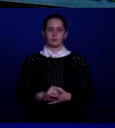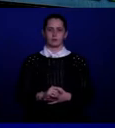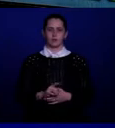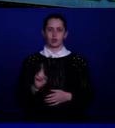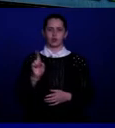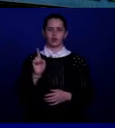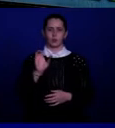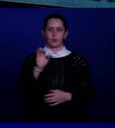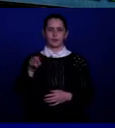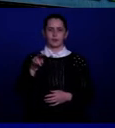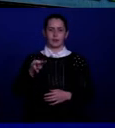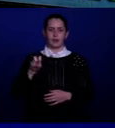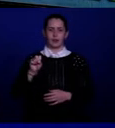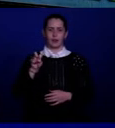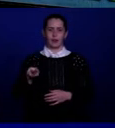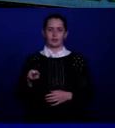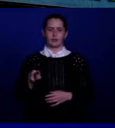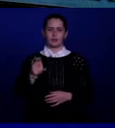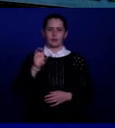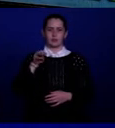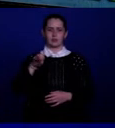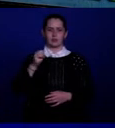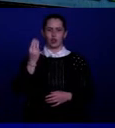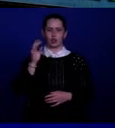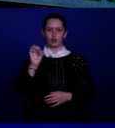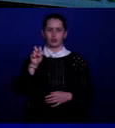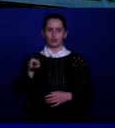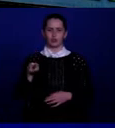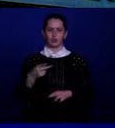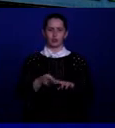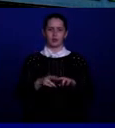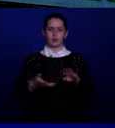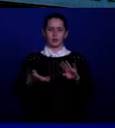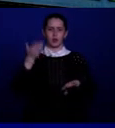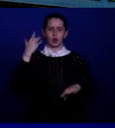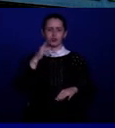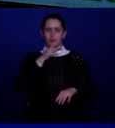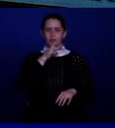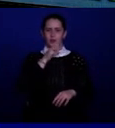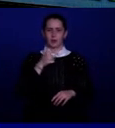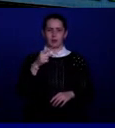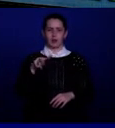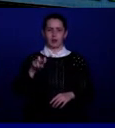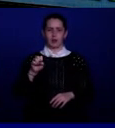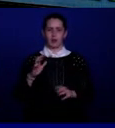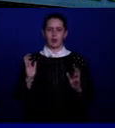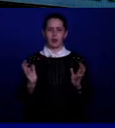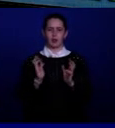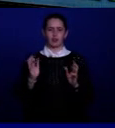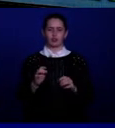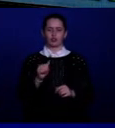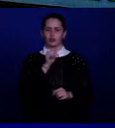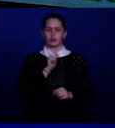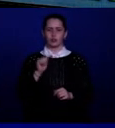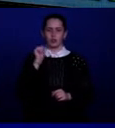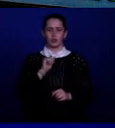Что сделал? Стащил. Это глагол прошедшего времени. Хранишь